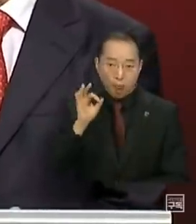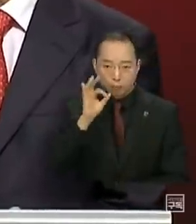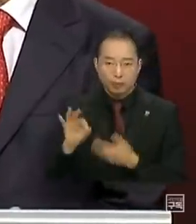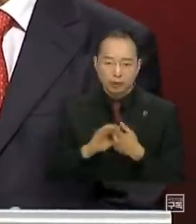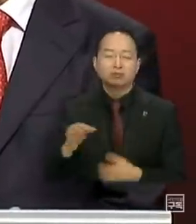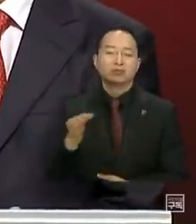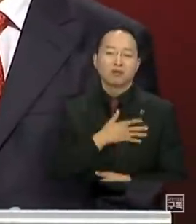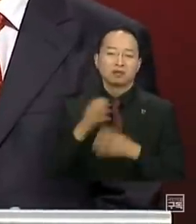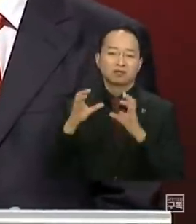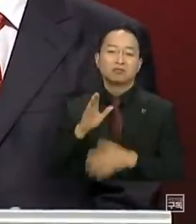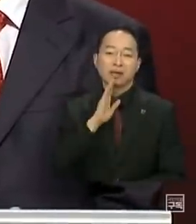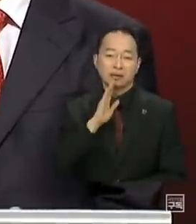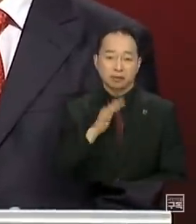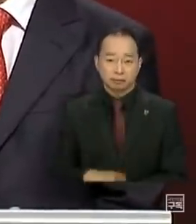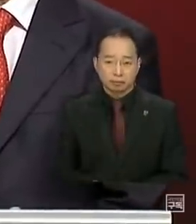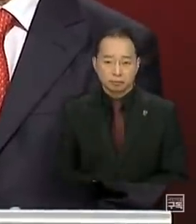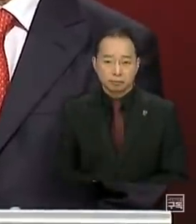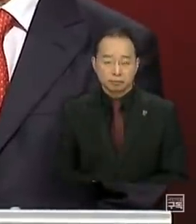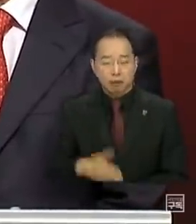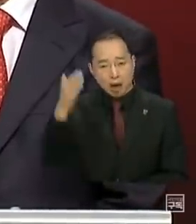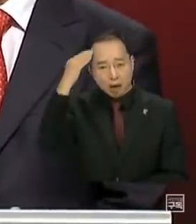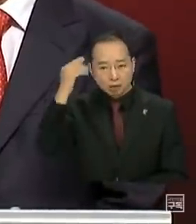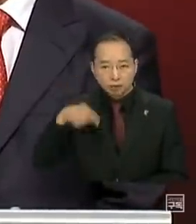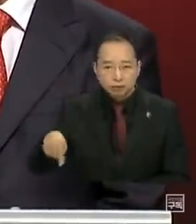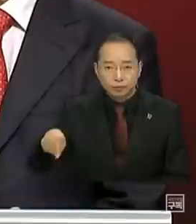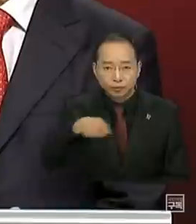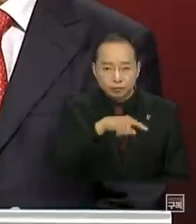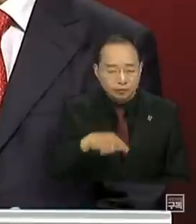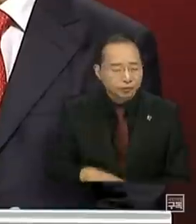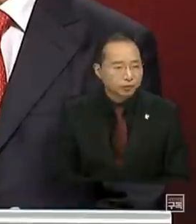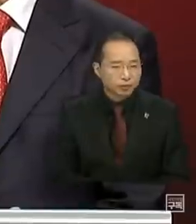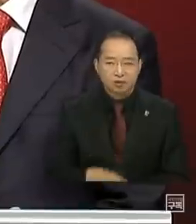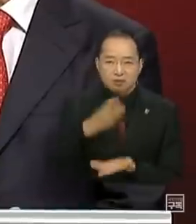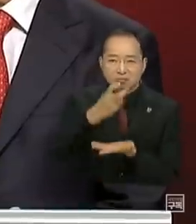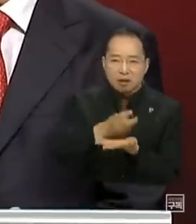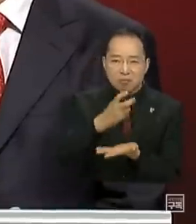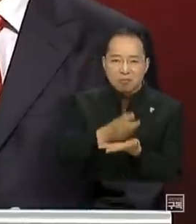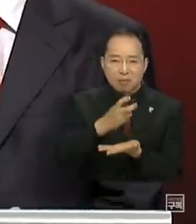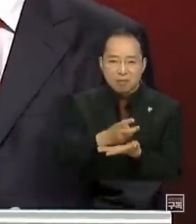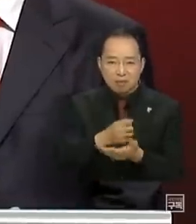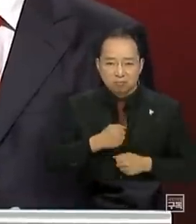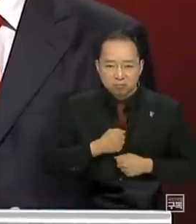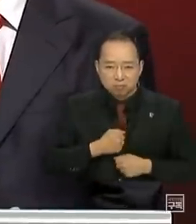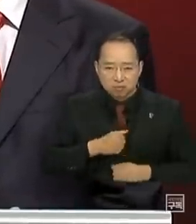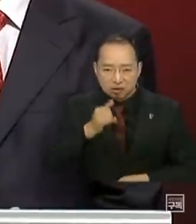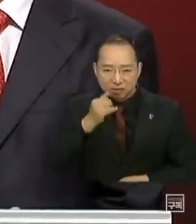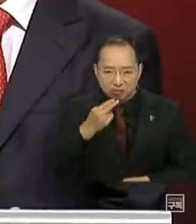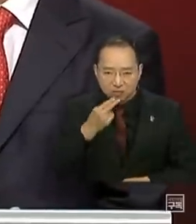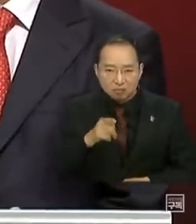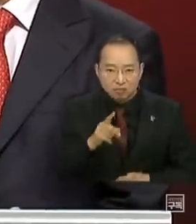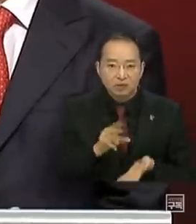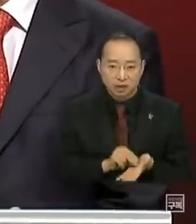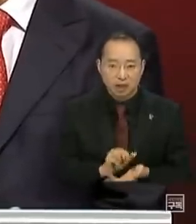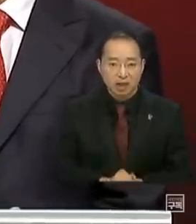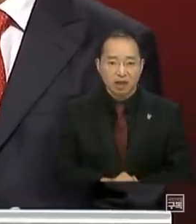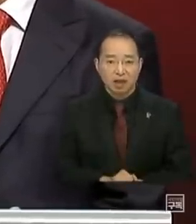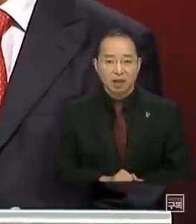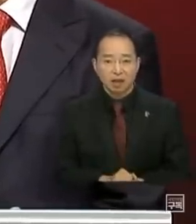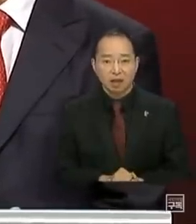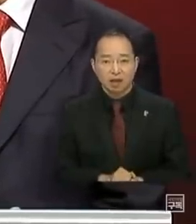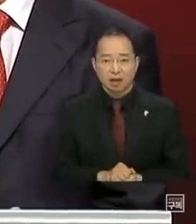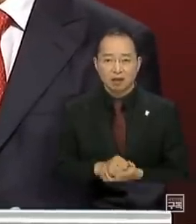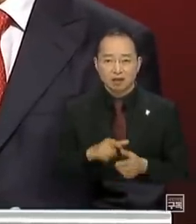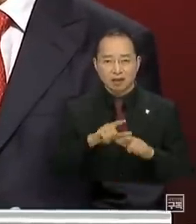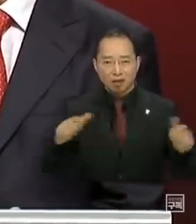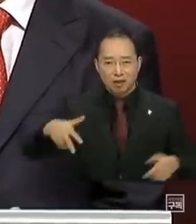한국 사회가 지금 질서 존중이라든지 법치주의라든지 그리고 각종 그